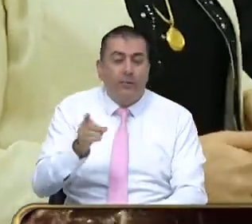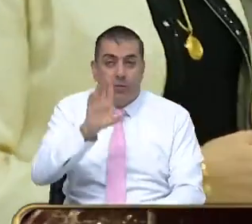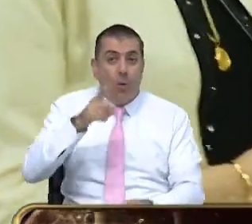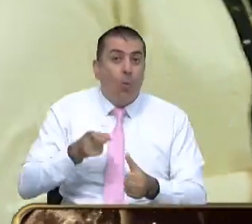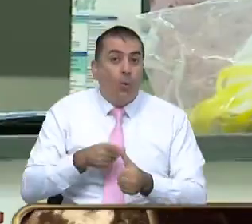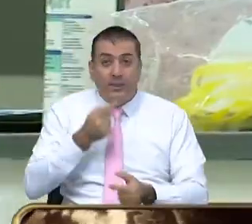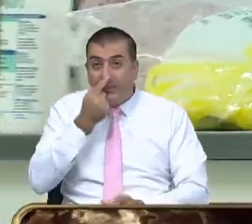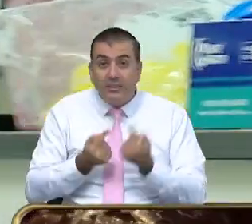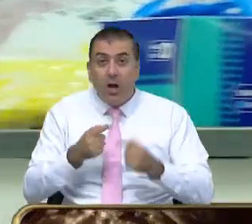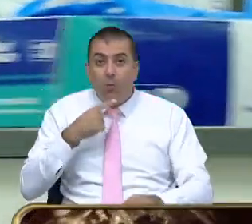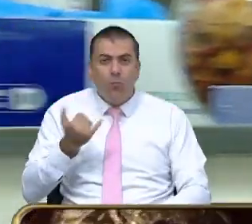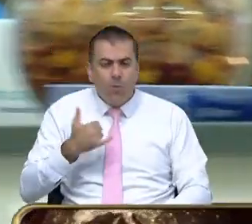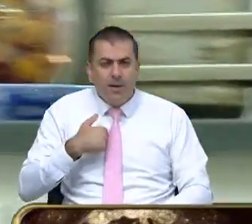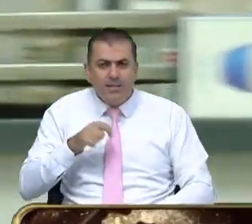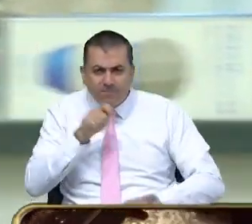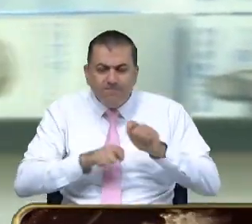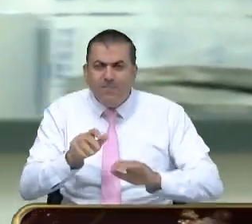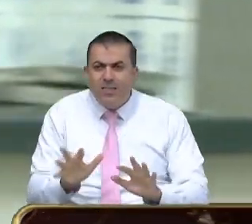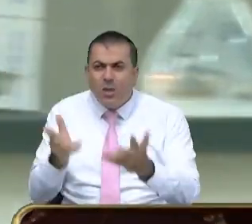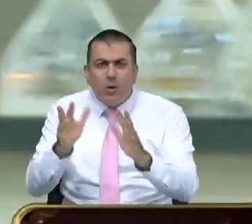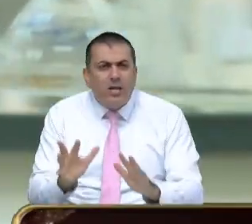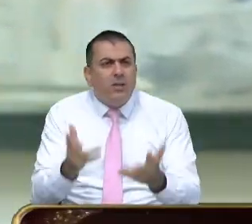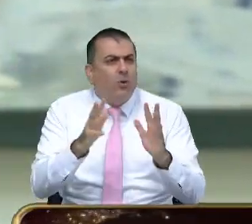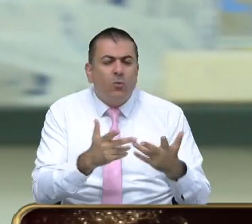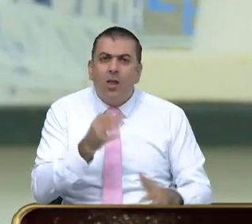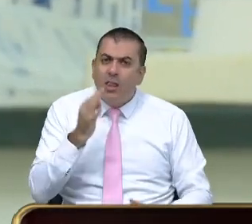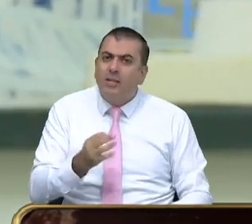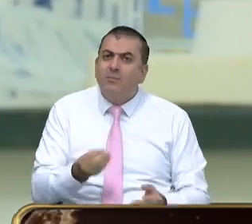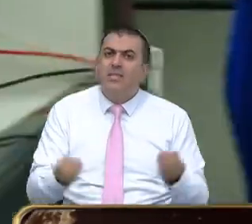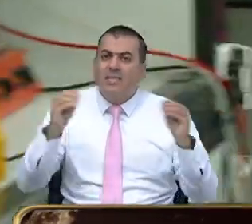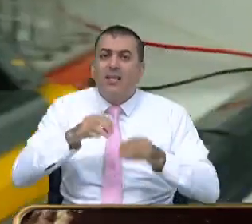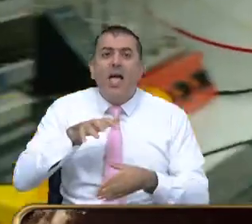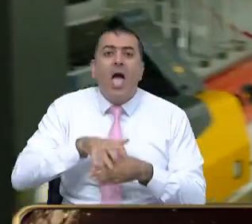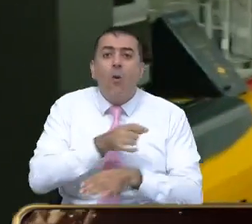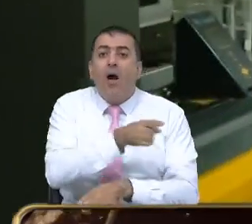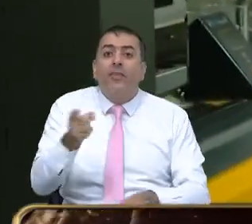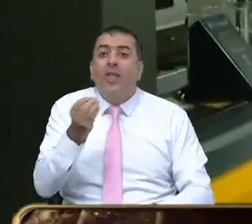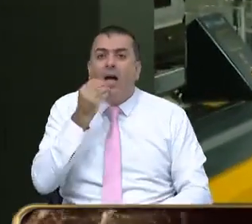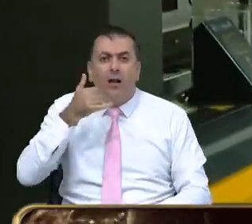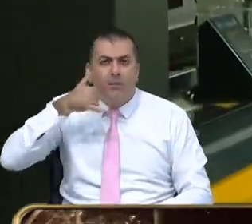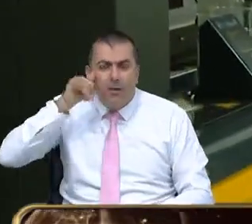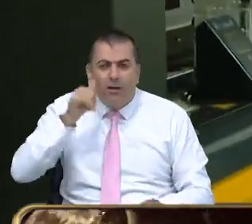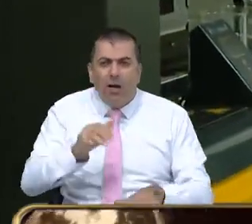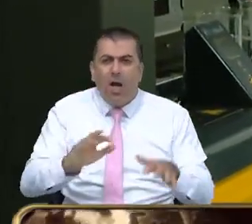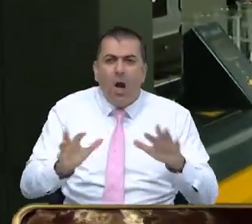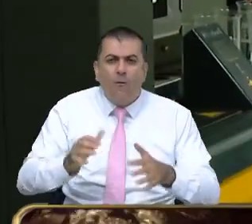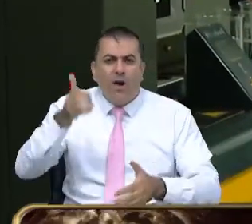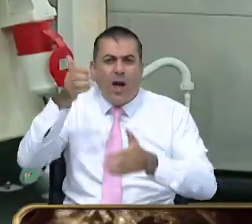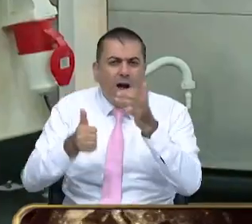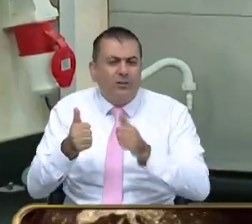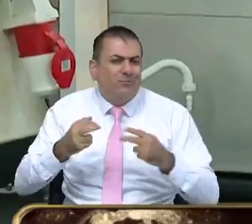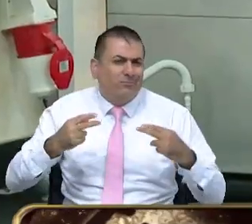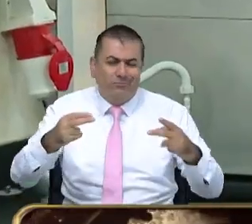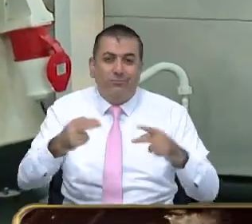ماضيه في تطوير القطاع الذي يحتاج الى الكثير من الاهتمام والتطوير والدعم والذي يشكل القيمه الاكبر من